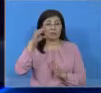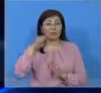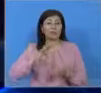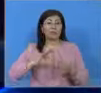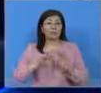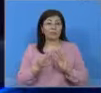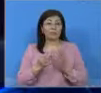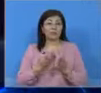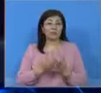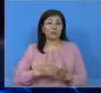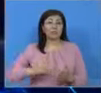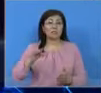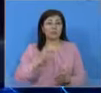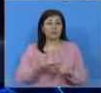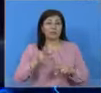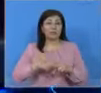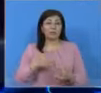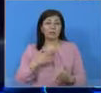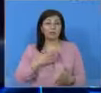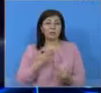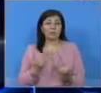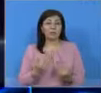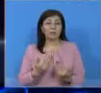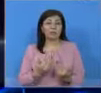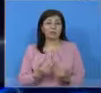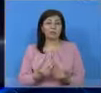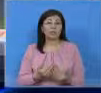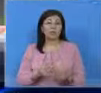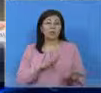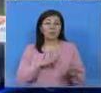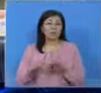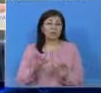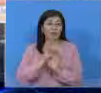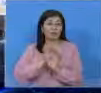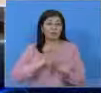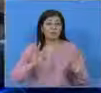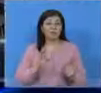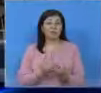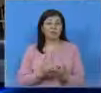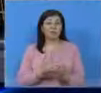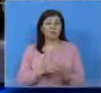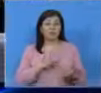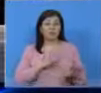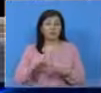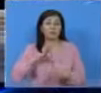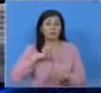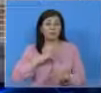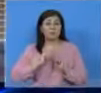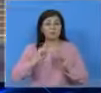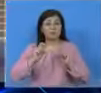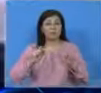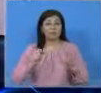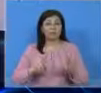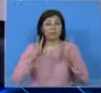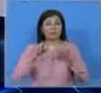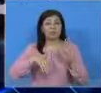школ в республике, поэтому сегодняшняя линейка для нас особенная. По традиции, в рамках мероприятия состоялось награждение по